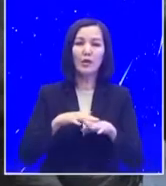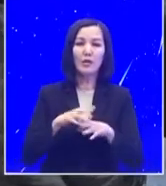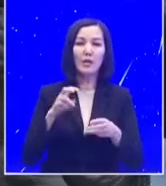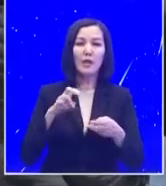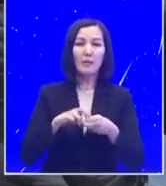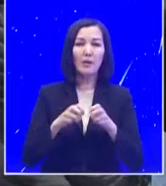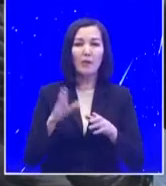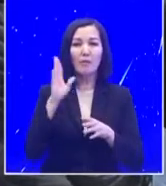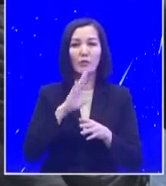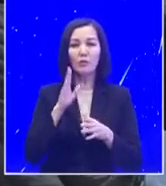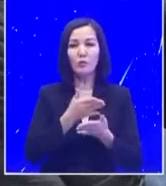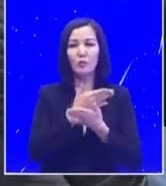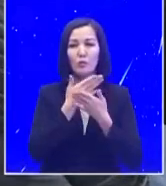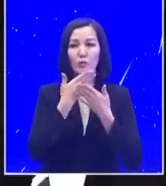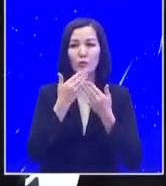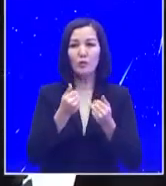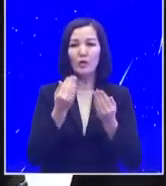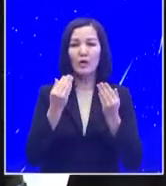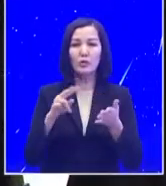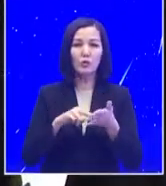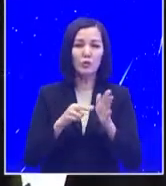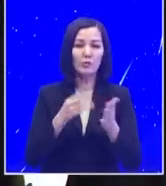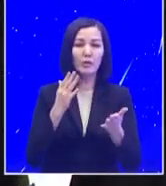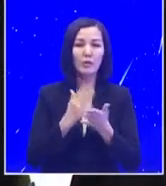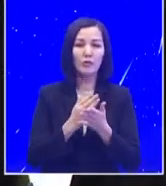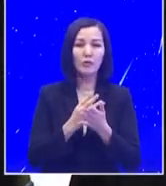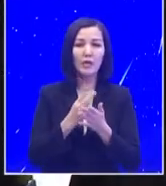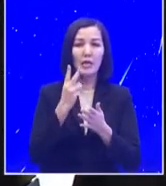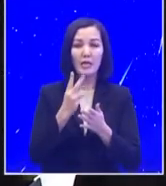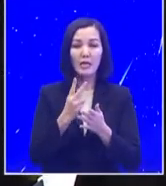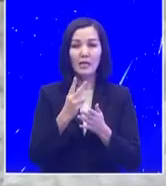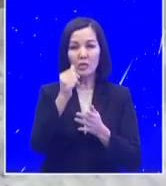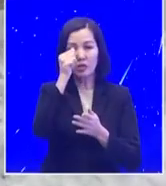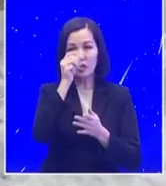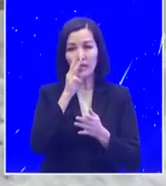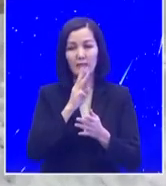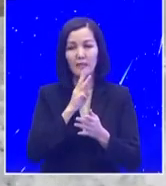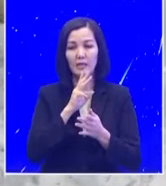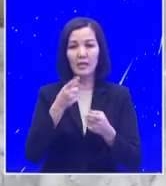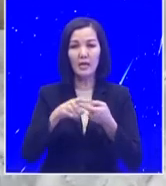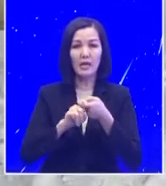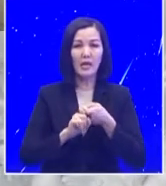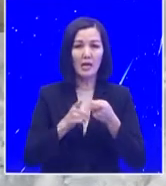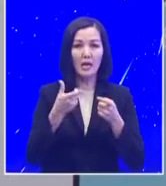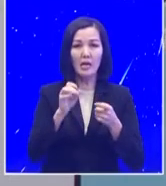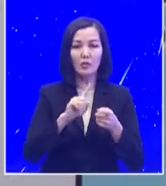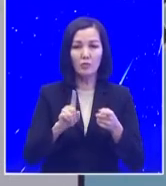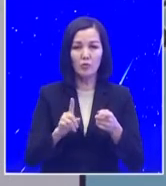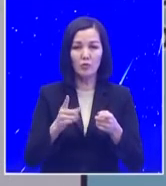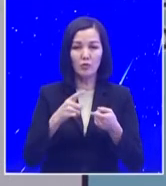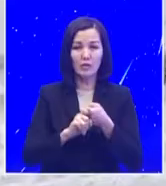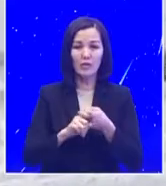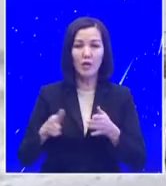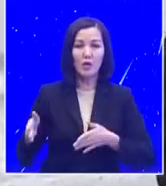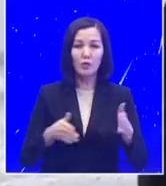4 шақырымға жоқ арық желісінің құрылысы жоспарда тұр. Жылдың екінші жарты жылдығында көгілдір отын келеді. Аз уақытта жарық пен жол жайы да